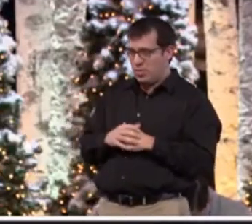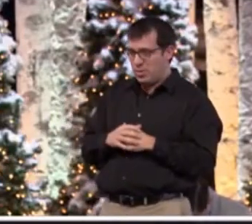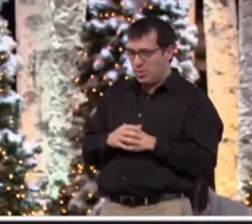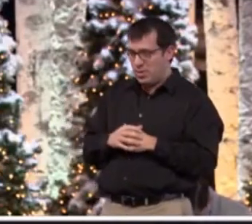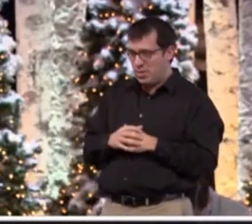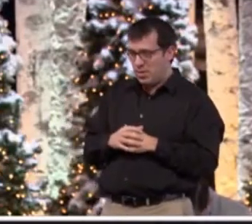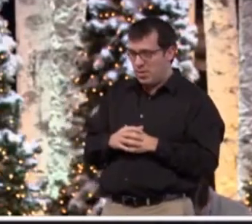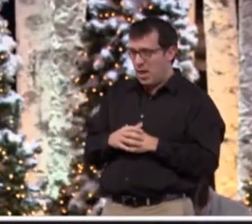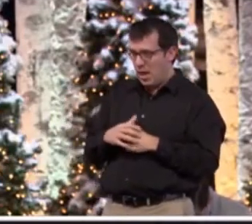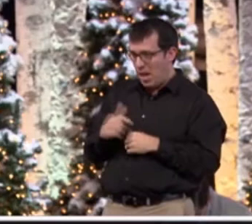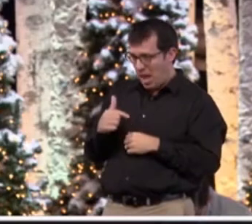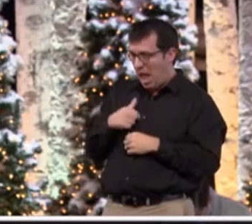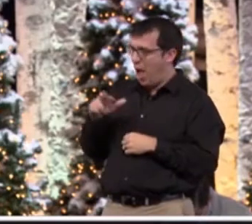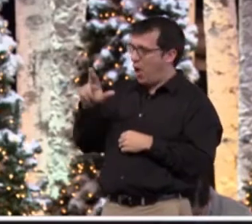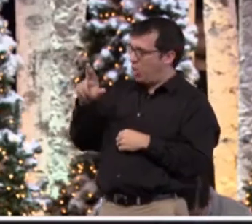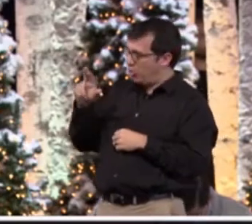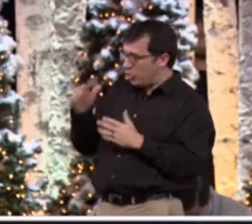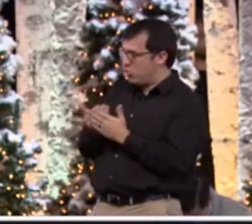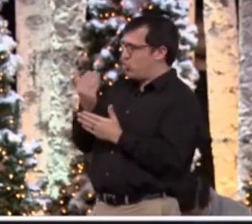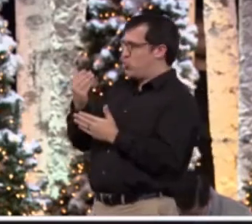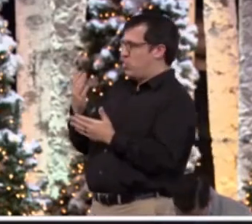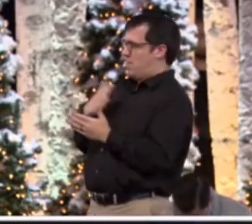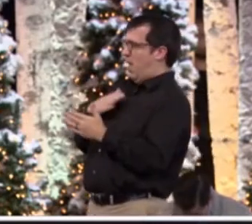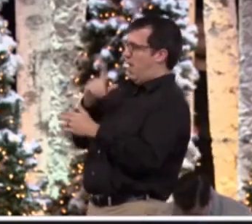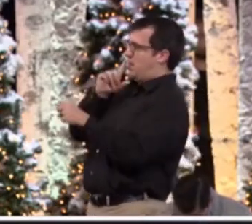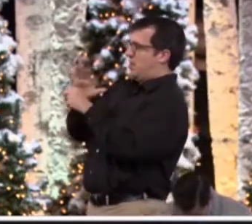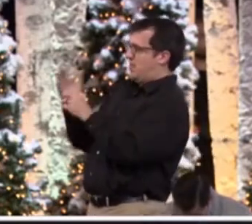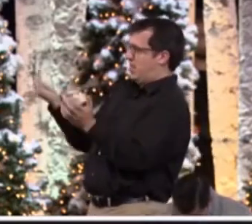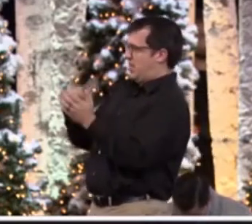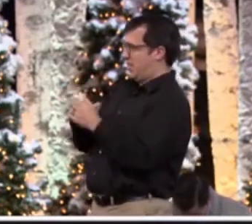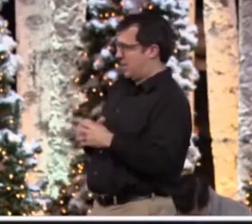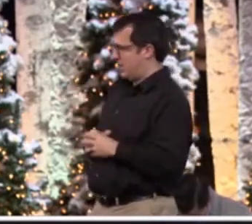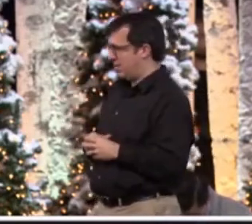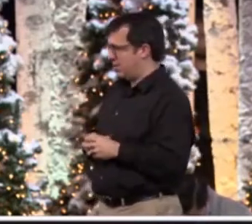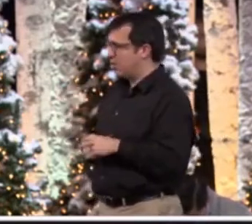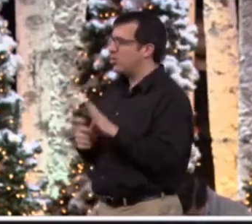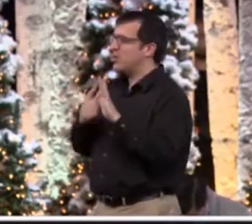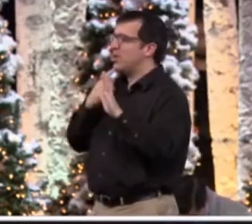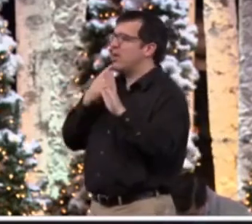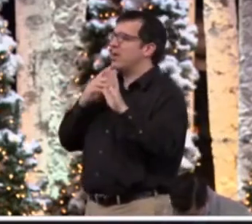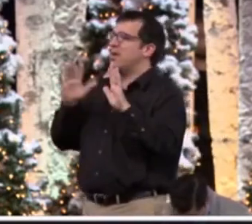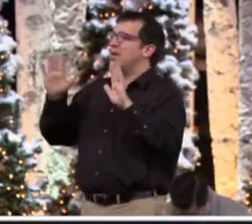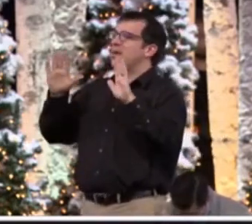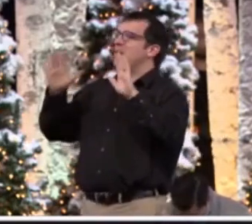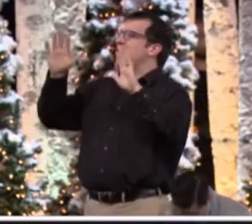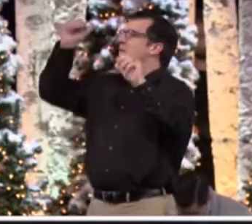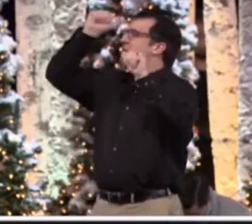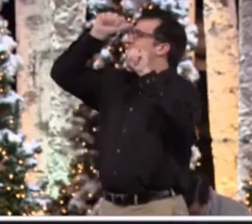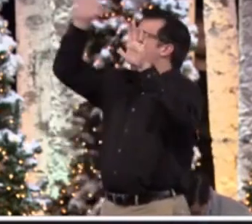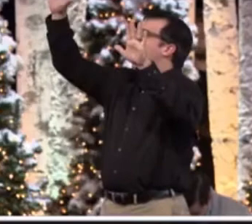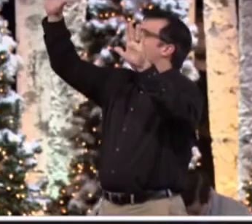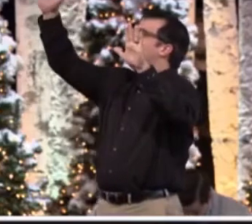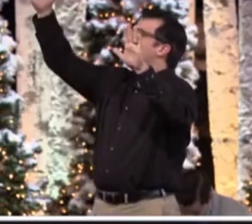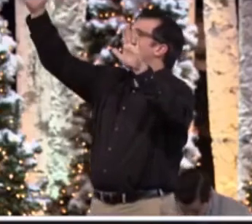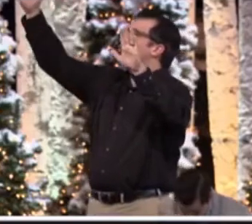गरिरहेका छौँ, म यो गर्दैछु, म मेरो संकल्पलाई नवीकरण गर्दैछु। त्यसकारण भन्नुहोस्, प्रिय